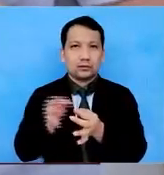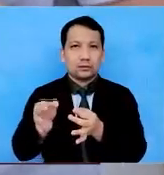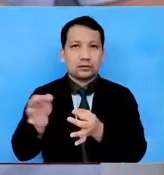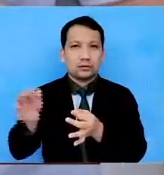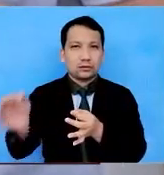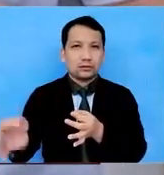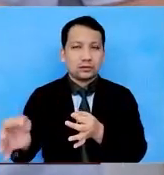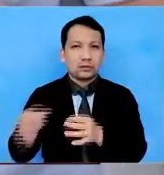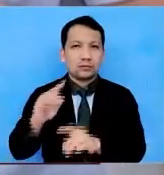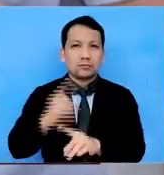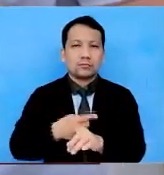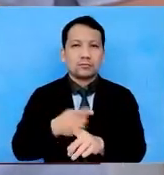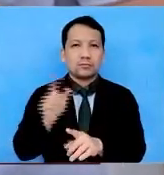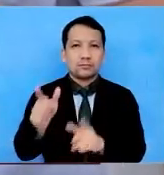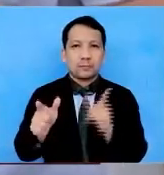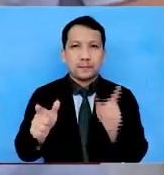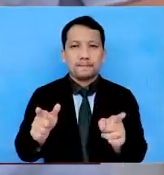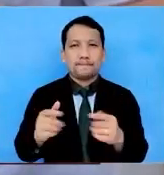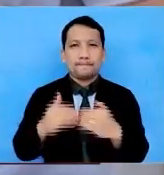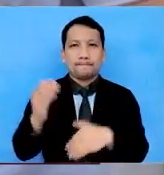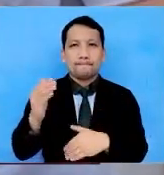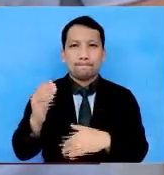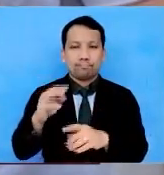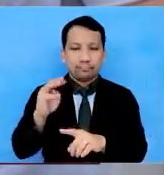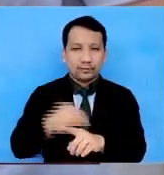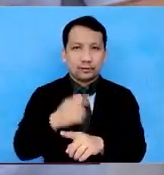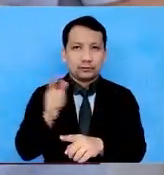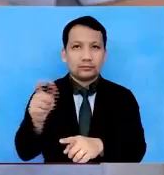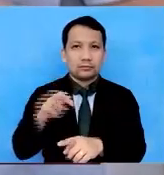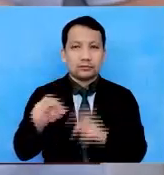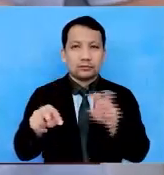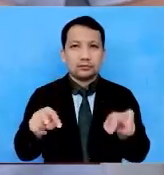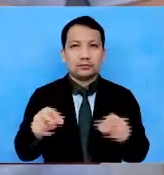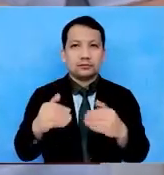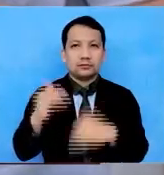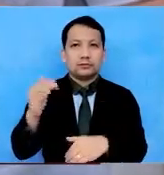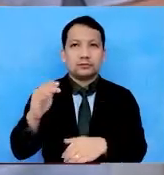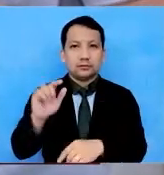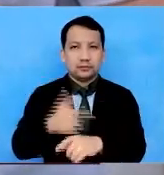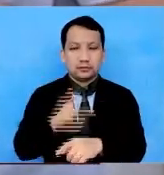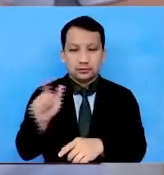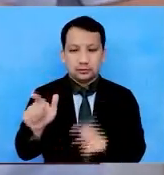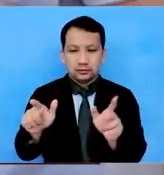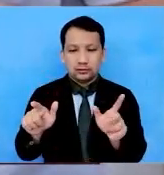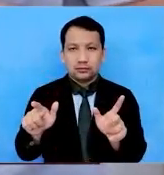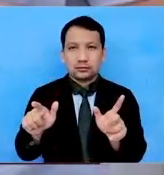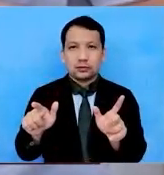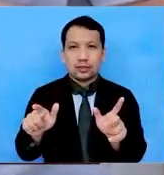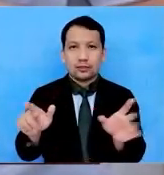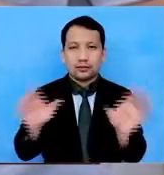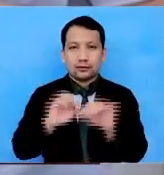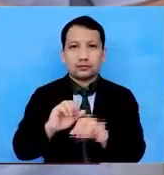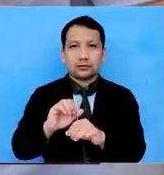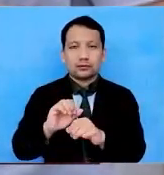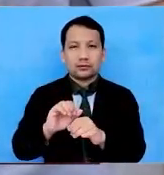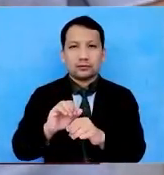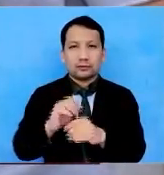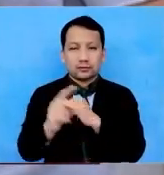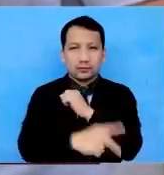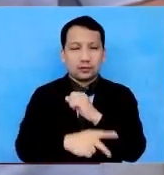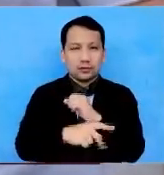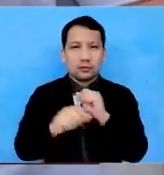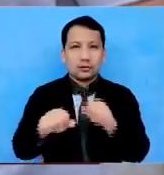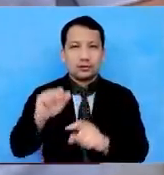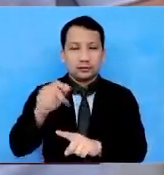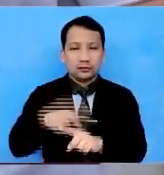yan sa December 2021, naging March 2022 at ngayon, March 2023 para sa mga probinsya at Abril naman